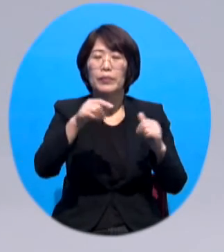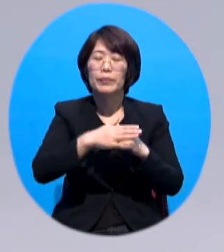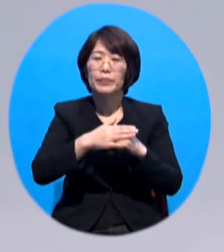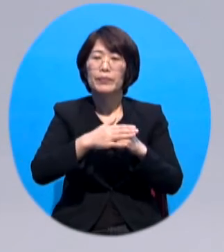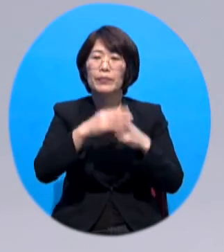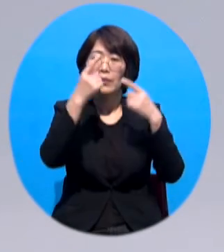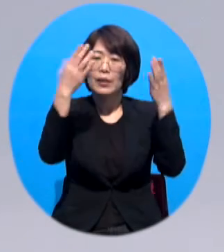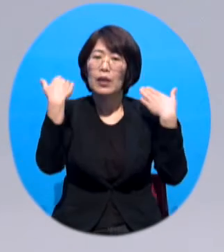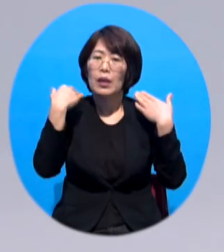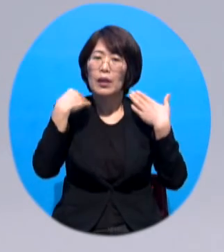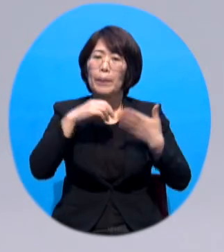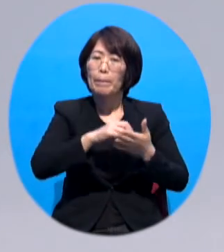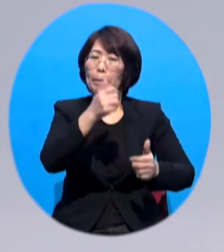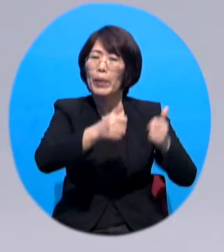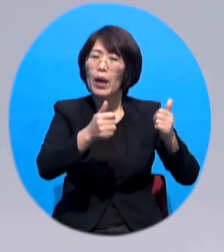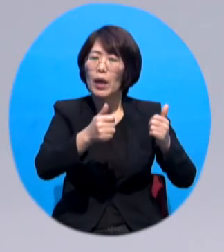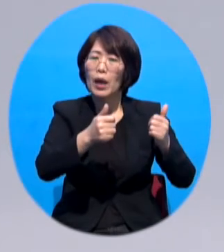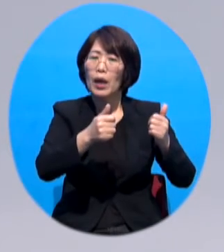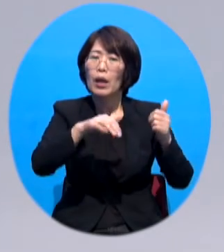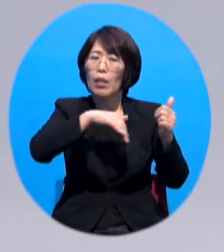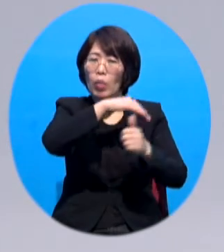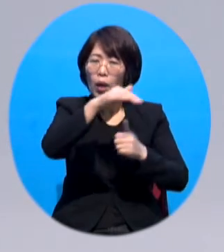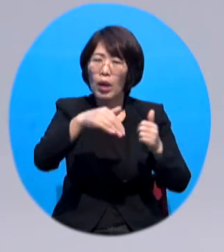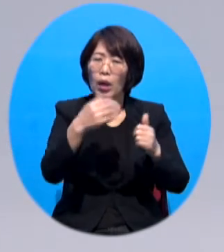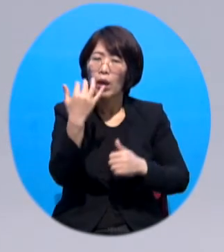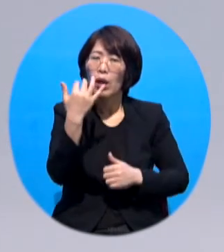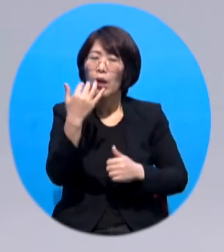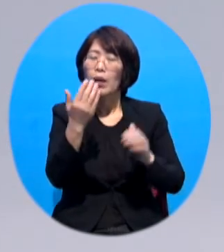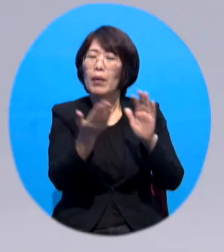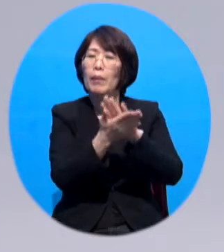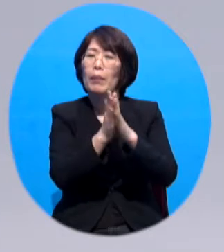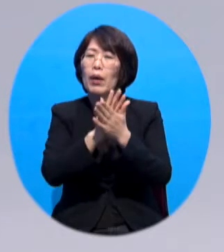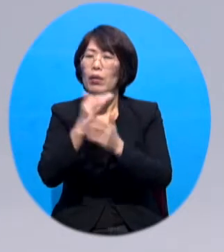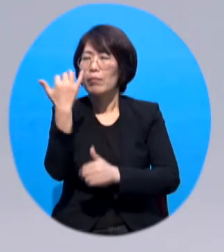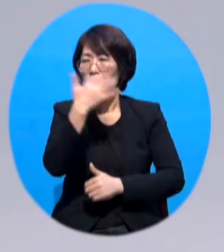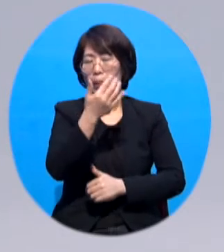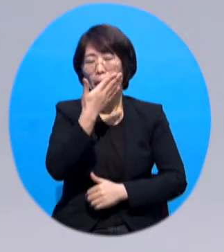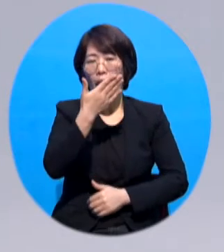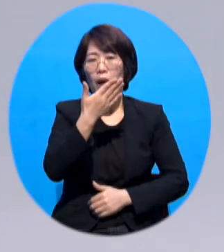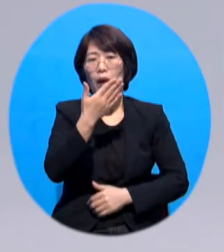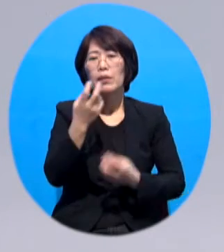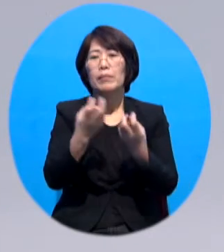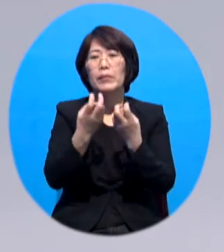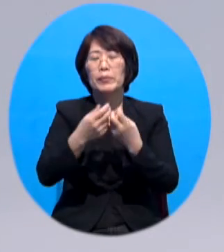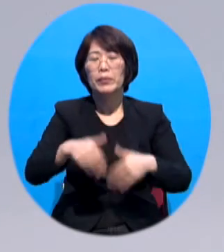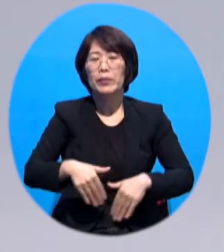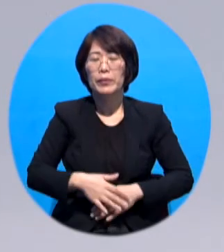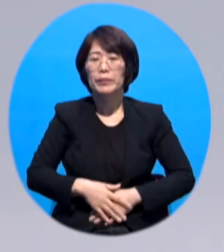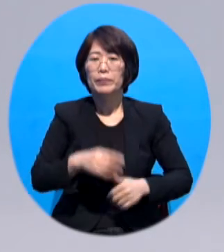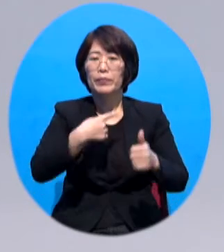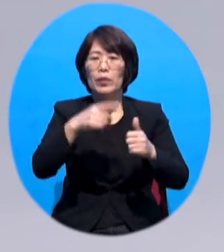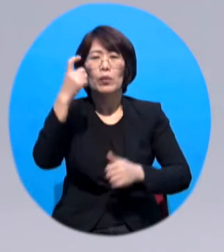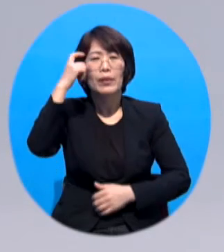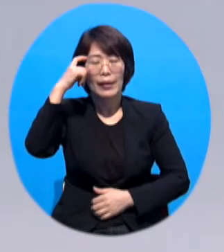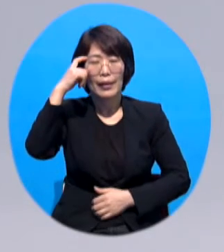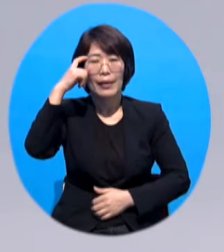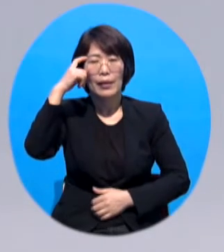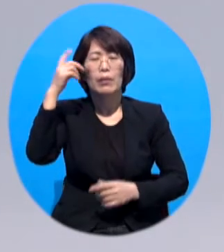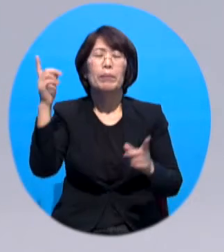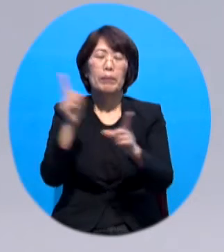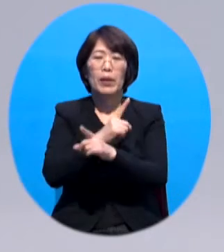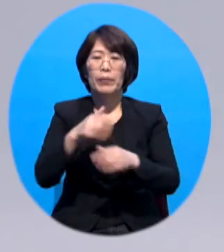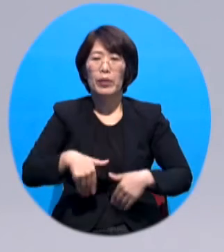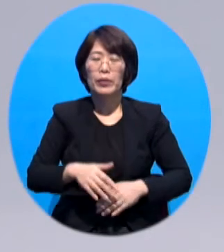수 대학입시의 변화의 어 적용할 수 있는 방법도 고려해야 되는 데요 일단 교육철학 부터 바꿔야